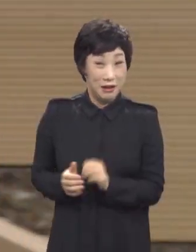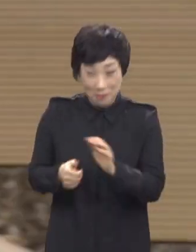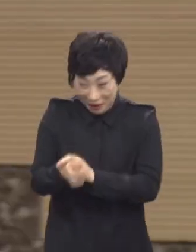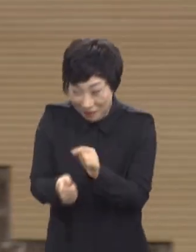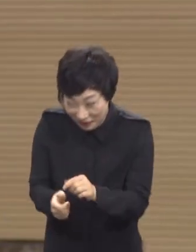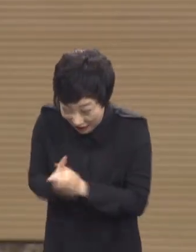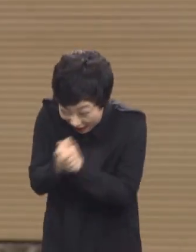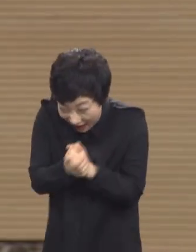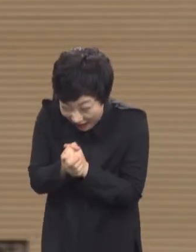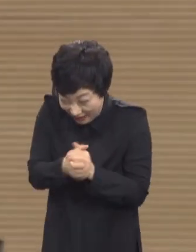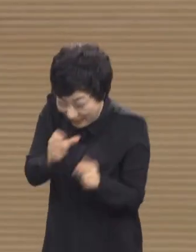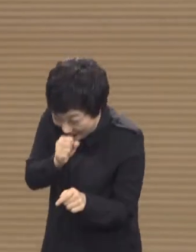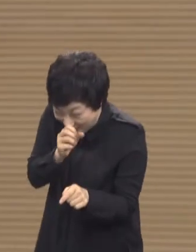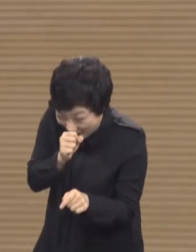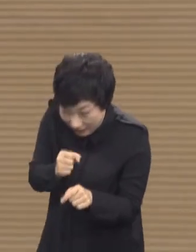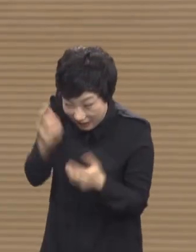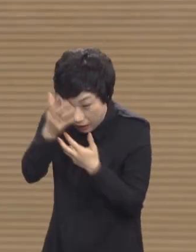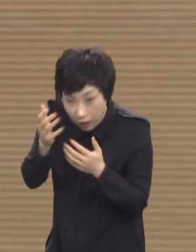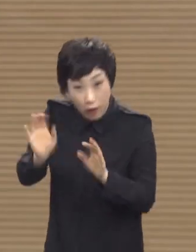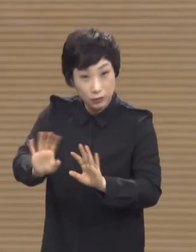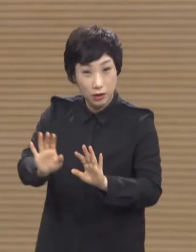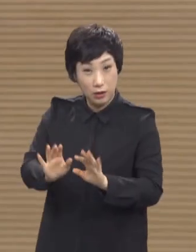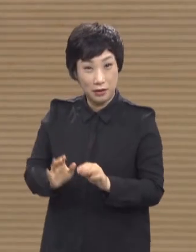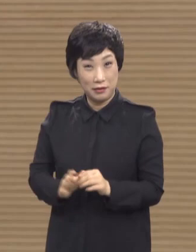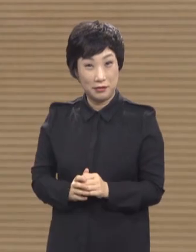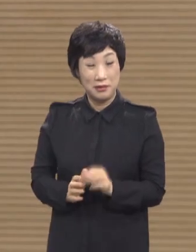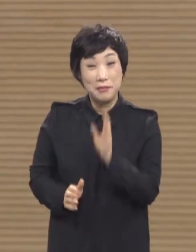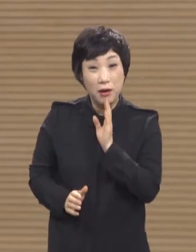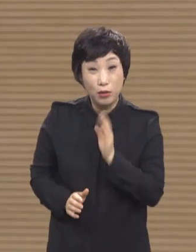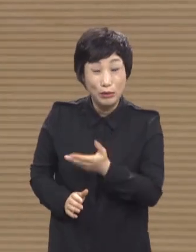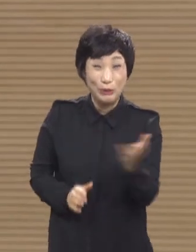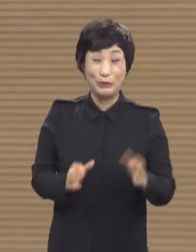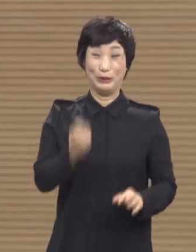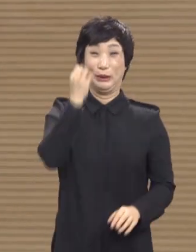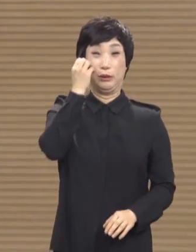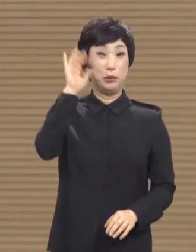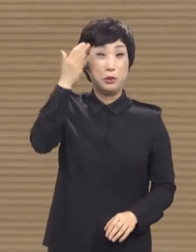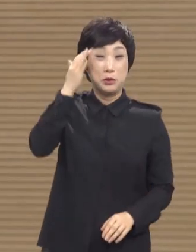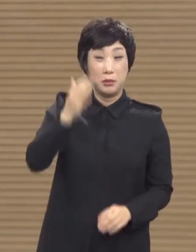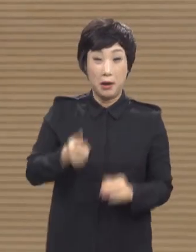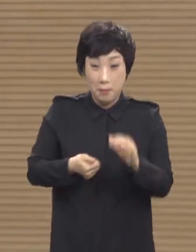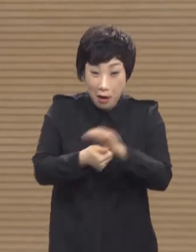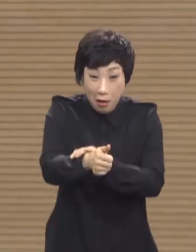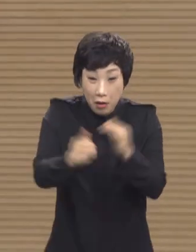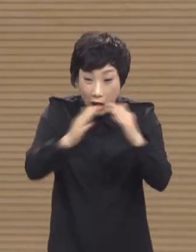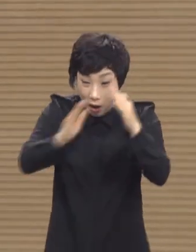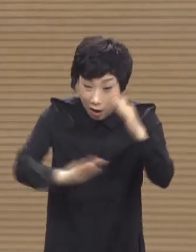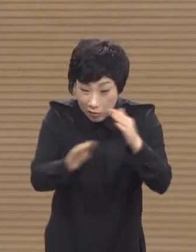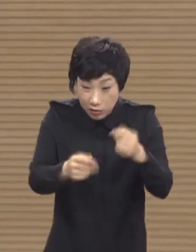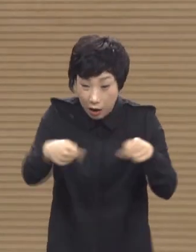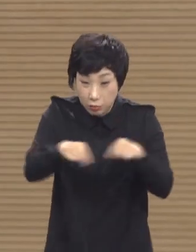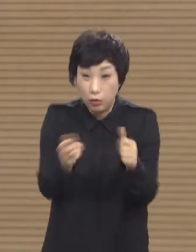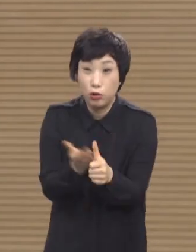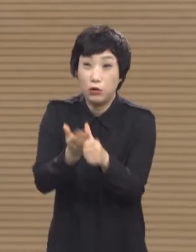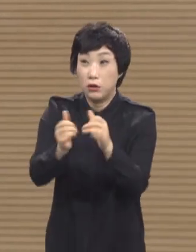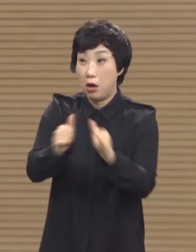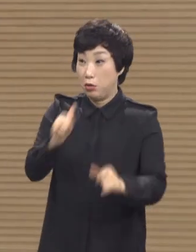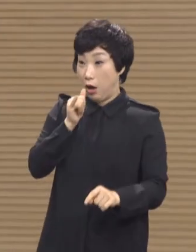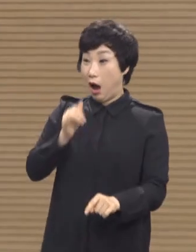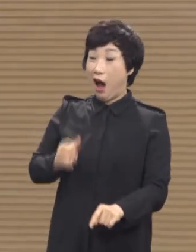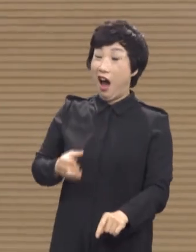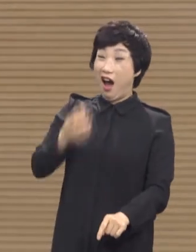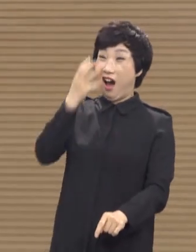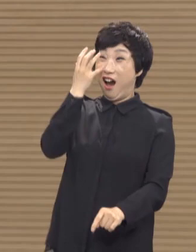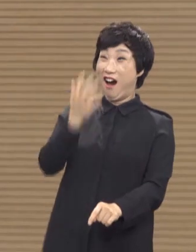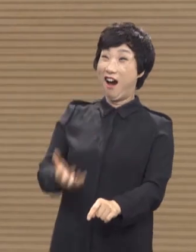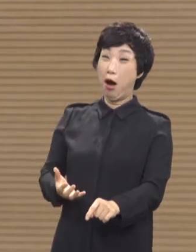다정하다, 좋다. 근데 또 뱀을 또 애완 파충류로 집에서 또 데리고 사는 사람도 있더라고 보니까